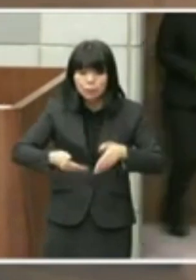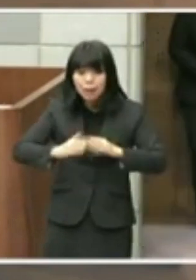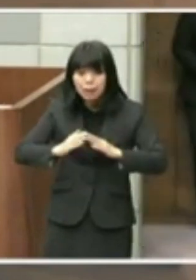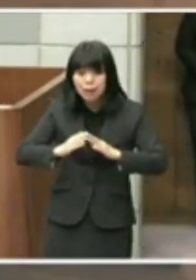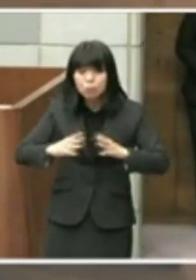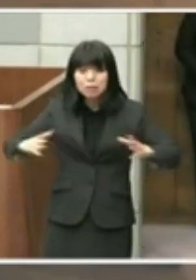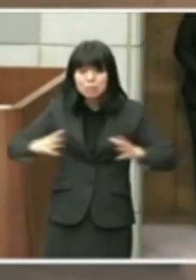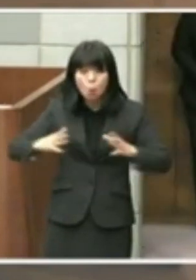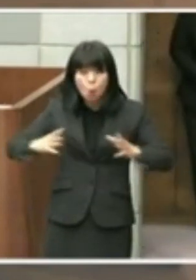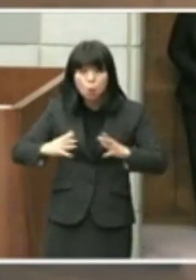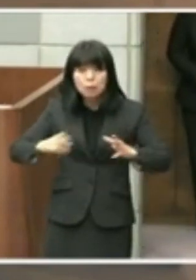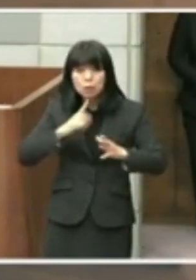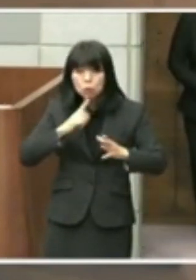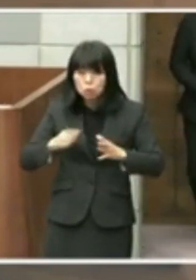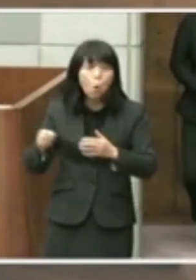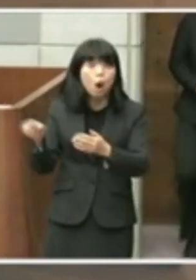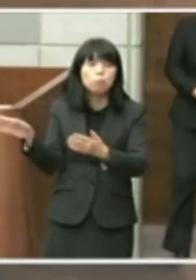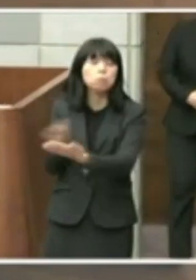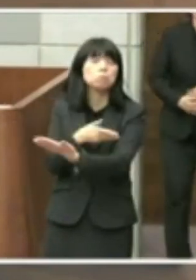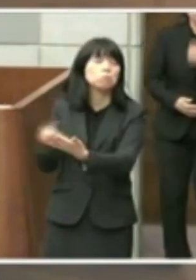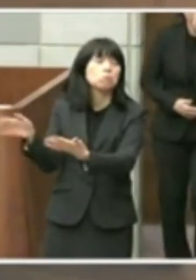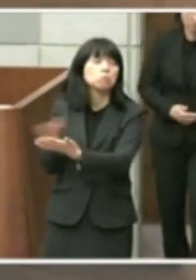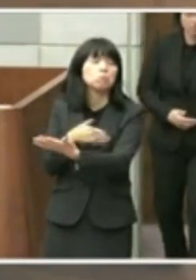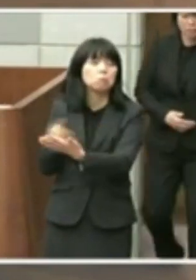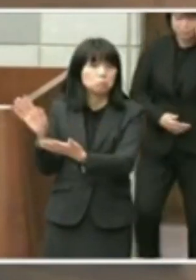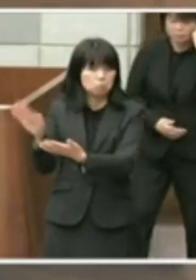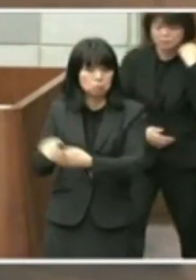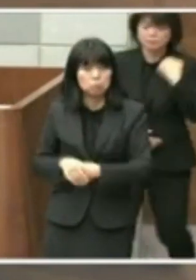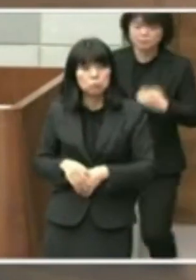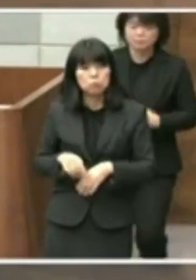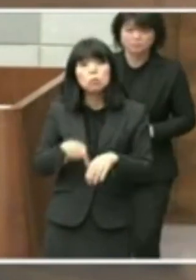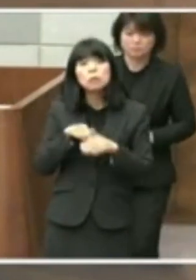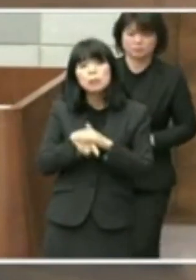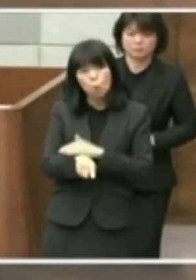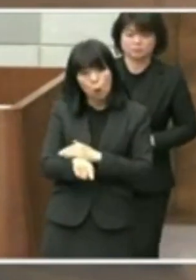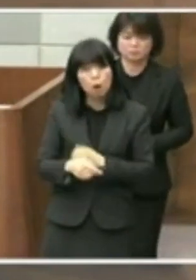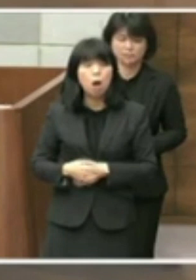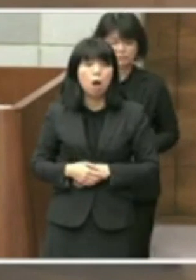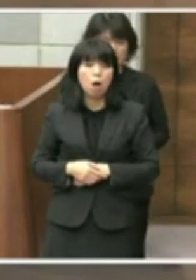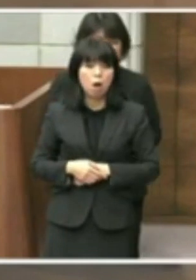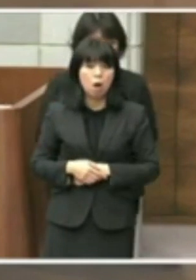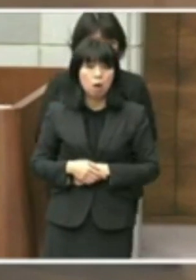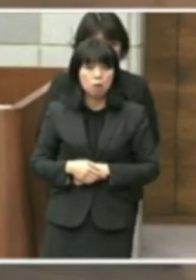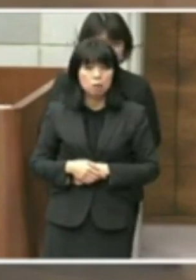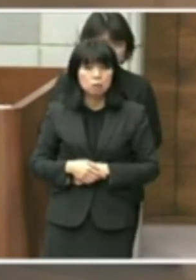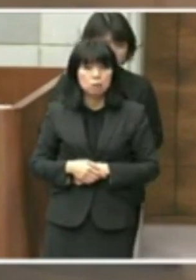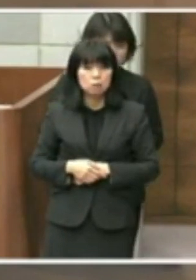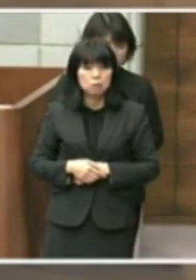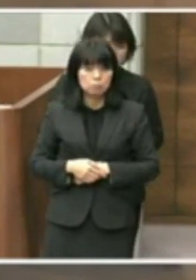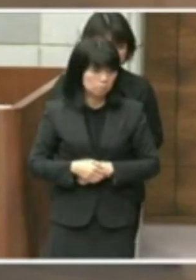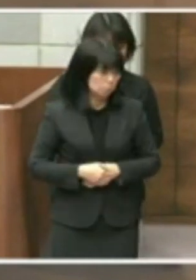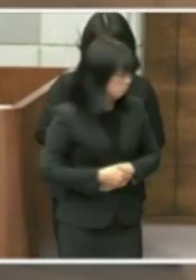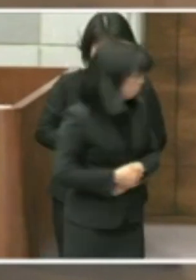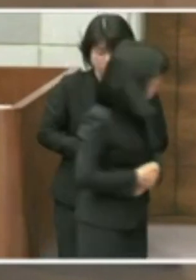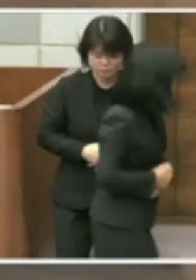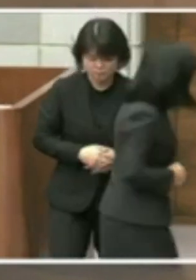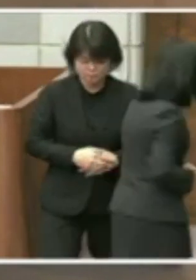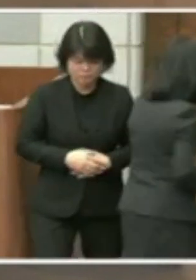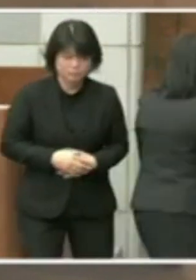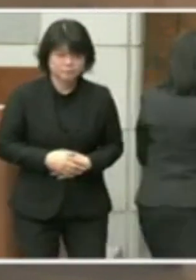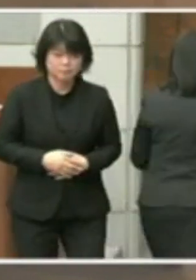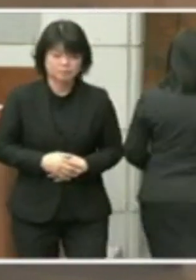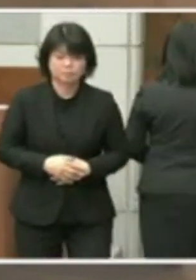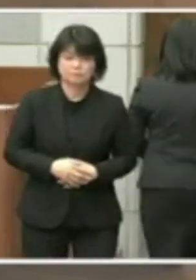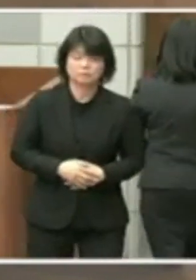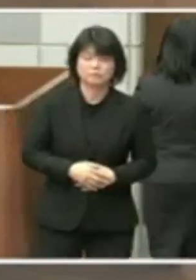規模というのは一切記載されておりませんので、そういった意味におきましてはそのこれが